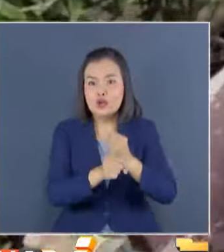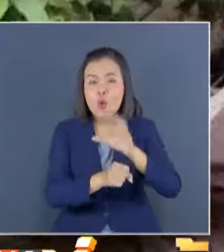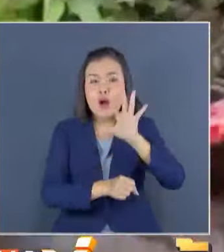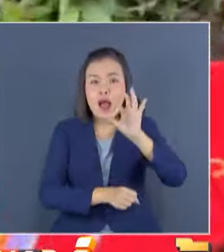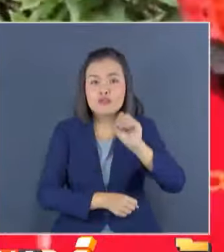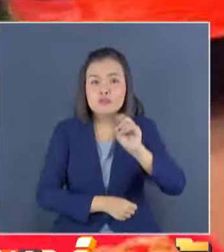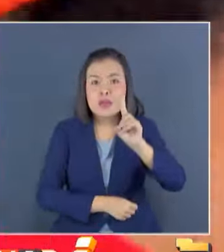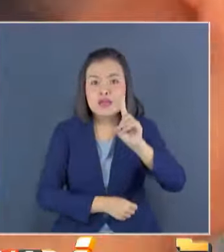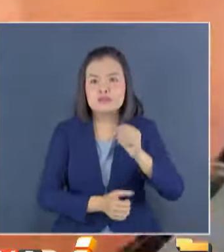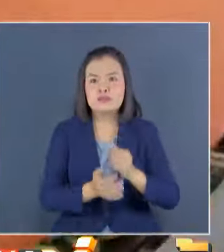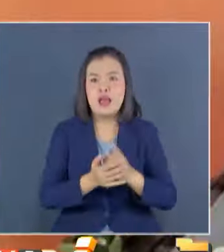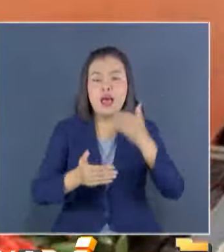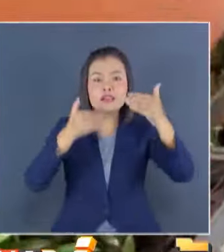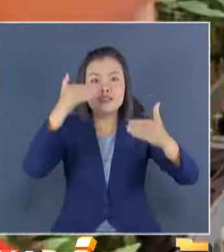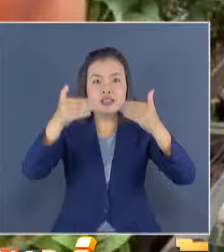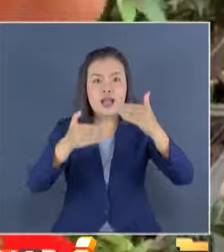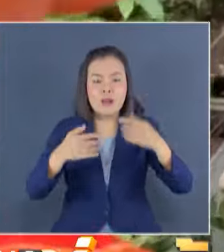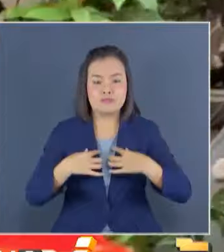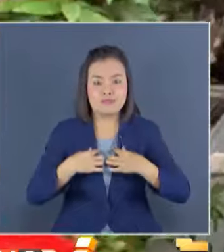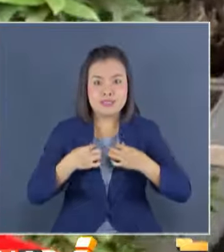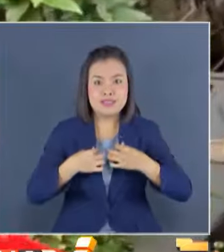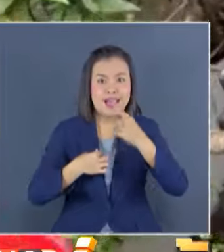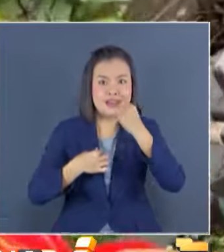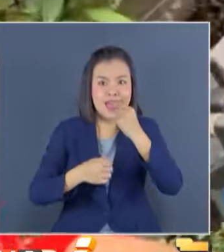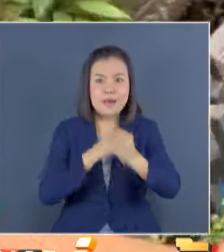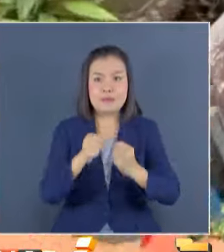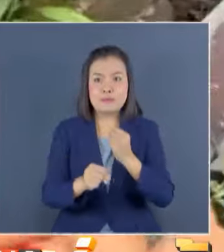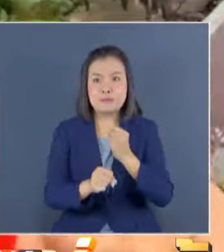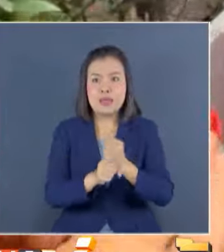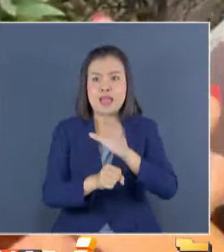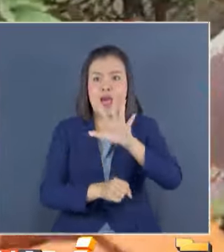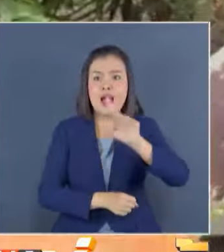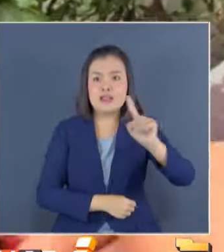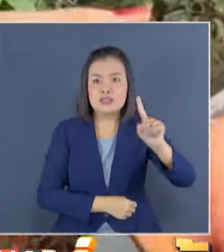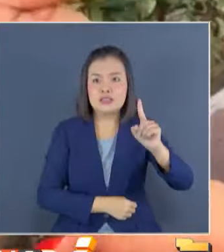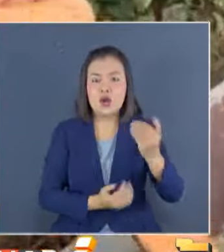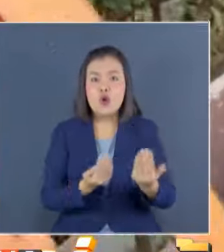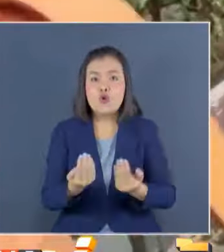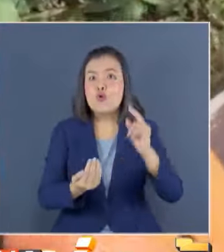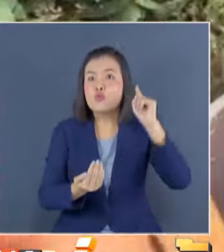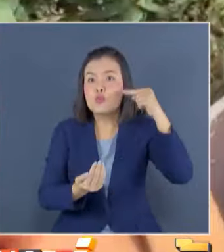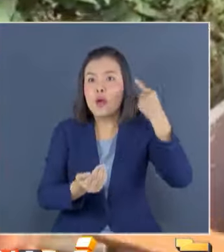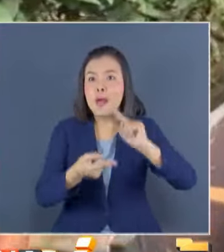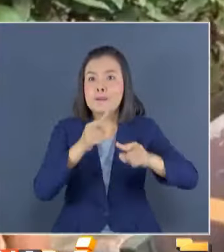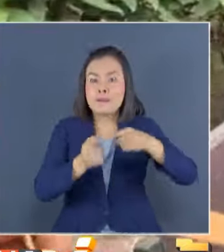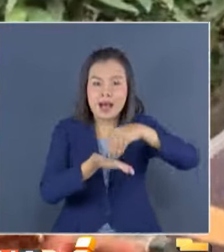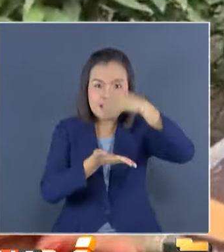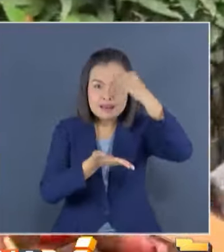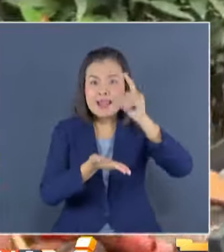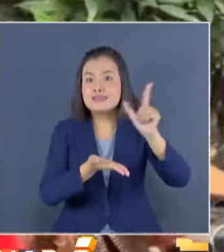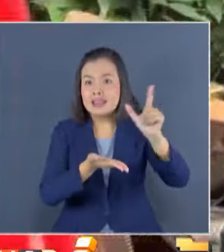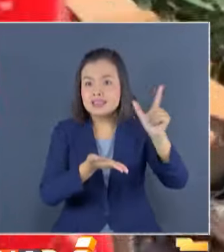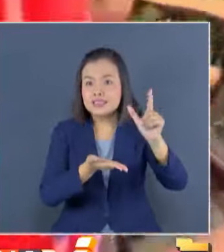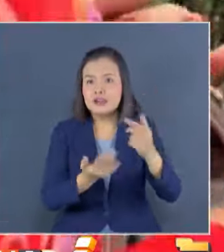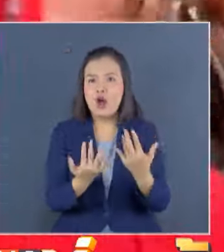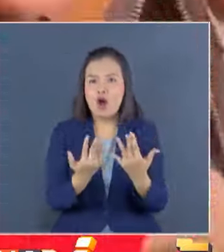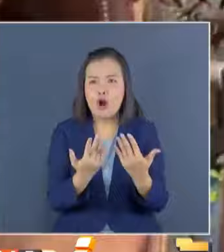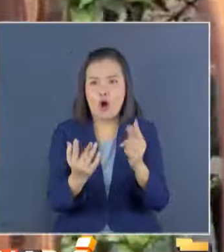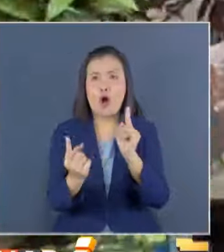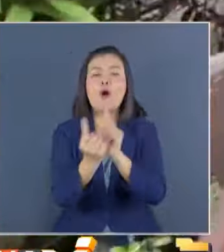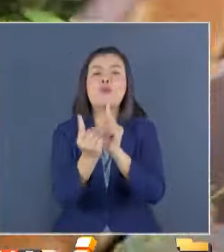ซึ่งเคยเคลื่อนไหวในนามกลุ่มคนเสื้อแดงรักเชียงใหม่51พร้อมกับลูกสาวที่เป็นเพื่อนสมัยเรียนกับคุณทักษิณก็มารอต้